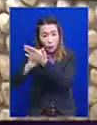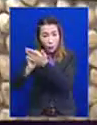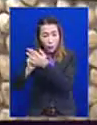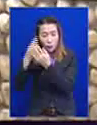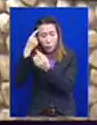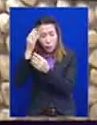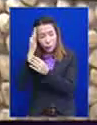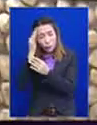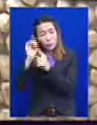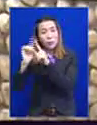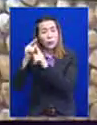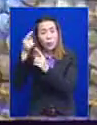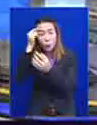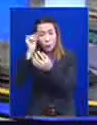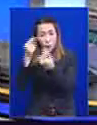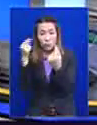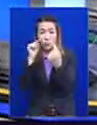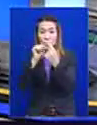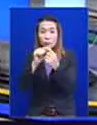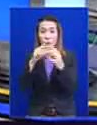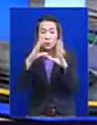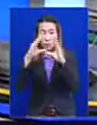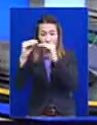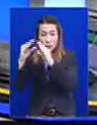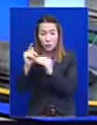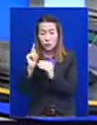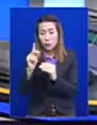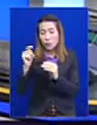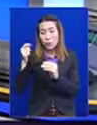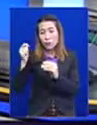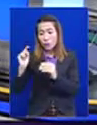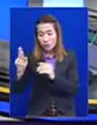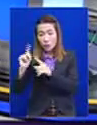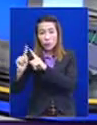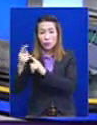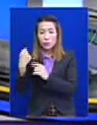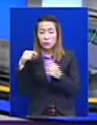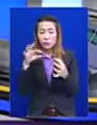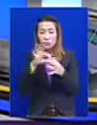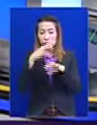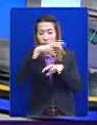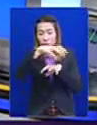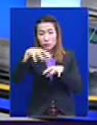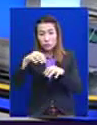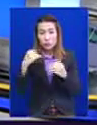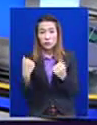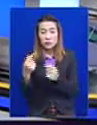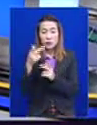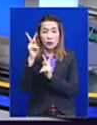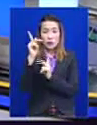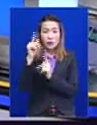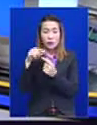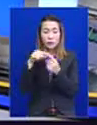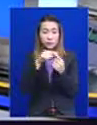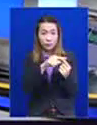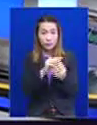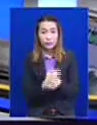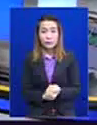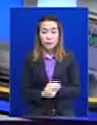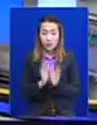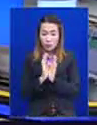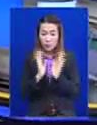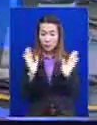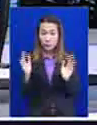ตลอดเลยค่ะและนี่ก็คือบรรยากาศการประชุมกรท.นอกสถานที่ช่วงนี้เชิญกลับไปยังสถานีค่ะ ขอบคุณคุณพัทราพรมาลโส